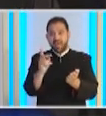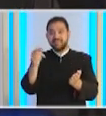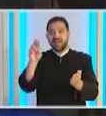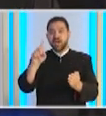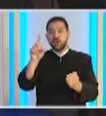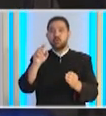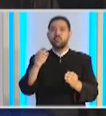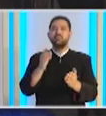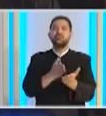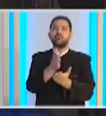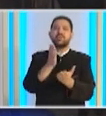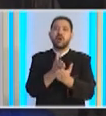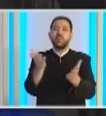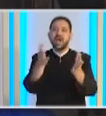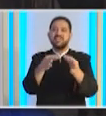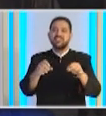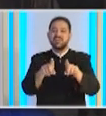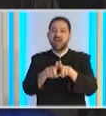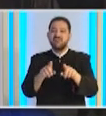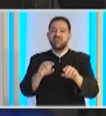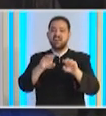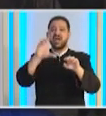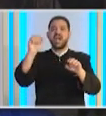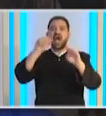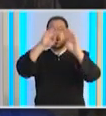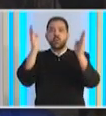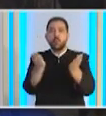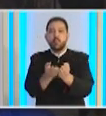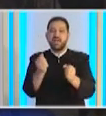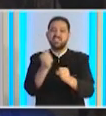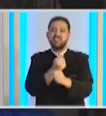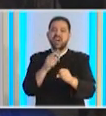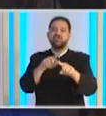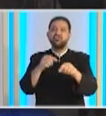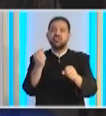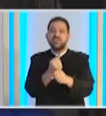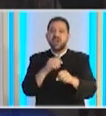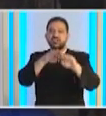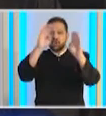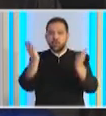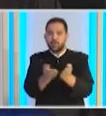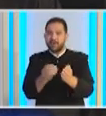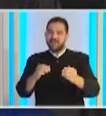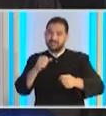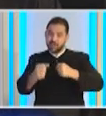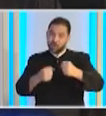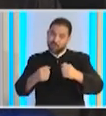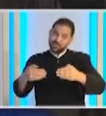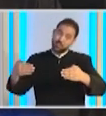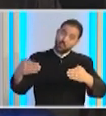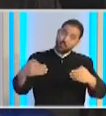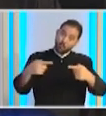trebuie să te asemeni cu lumea, nu totdeauna trebuie să faci ce face lumea, ci trebuie să încerci uneori să înnoți și contra